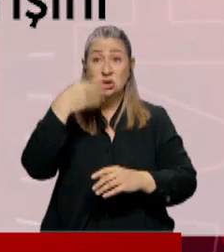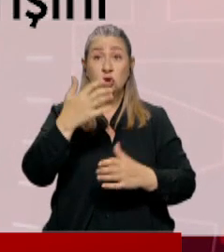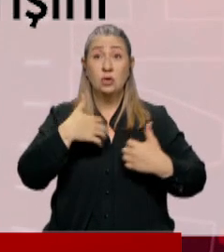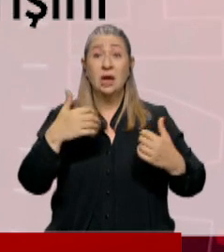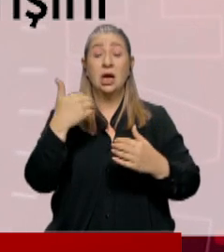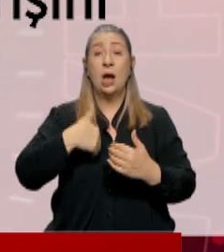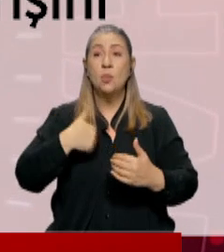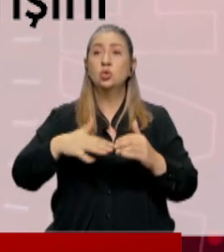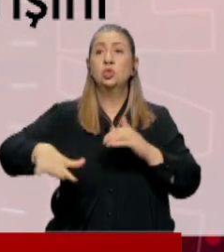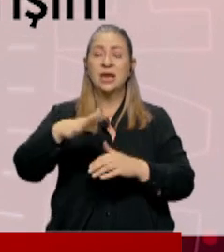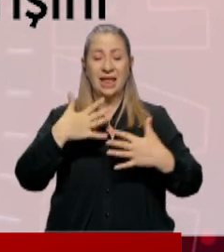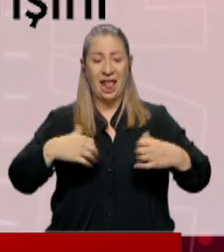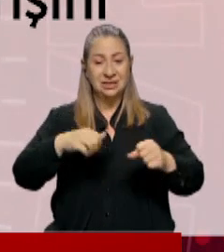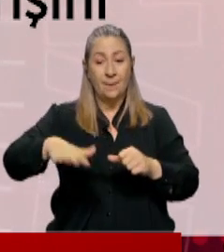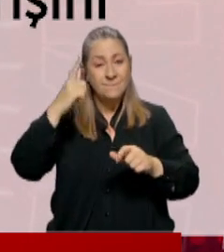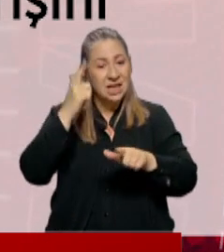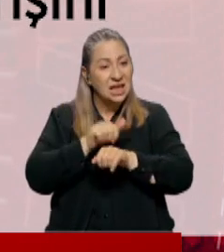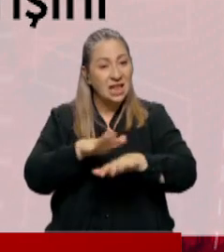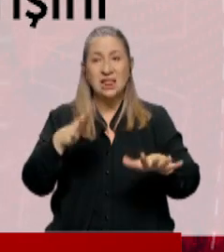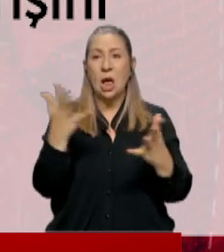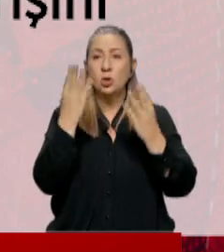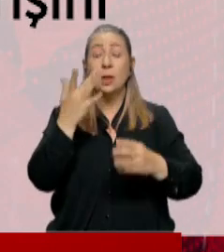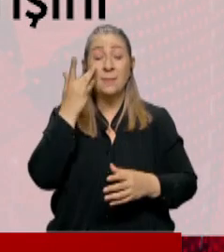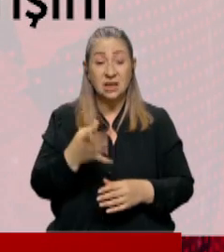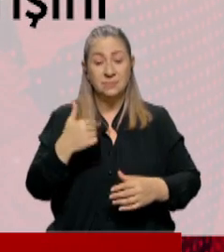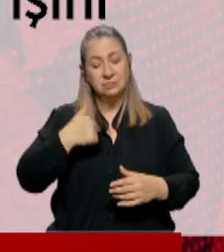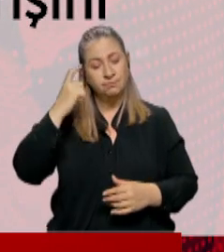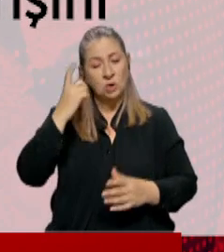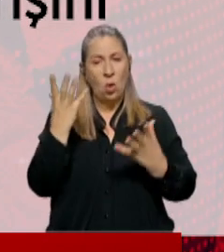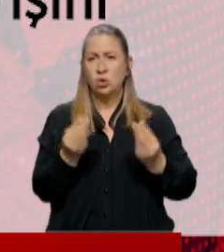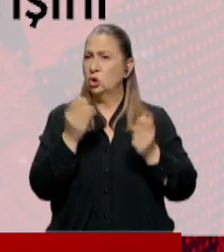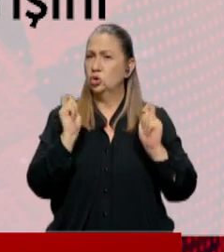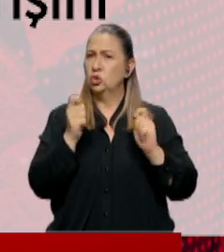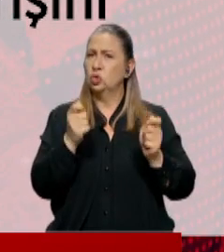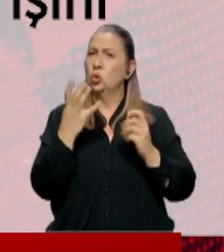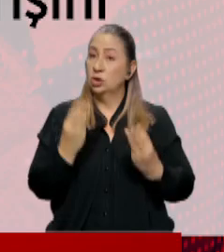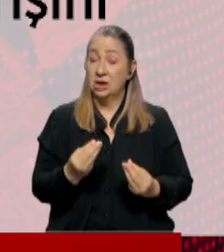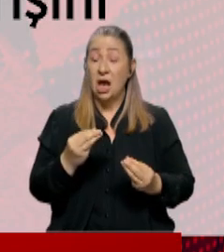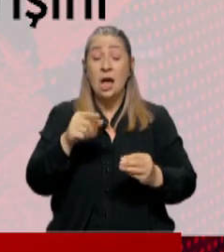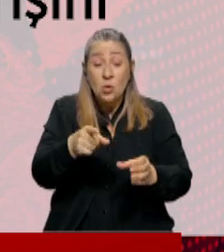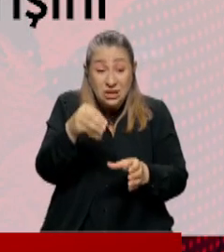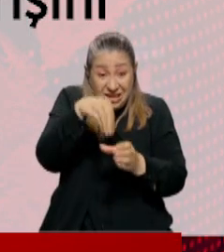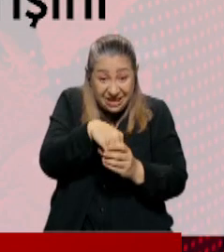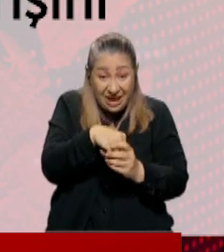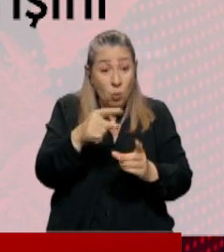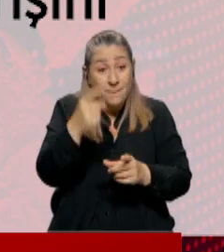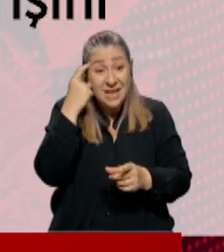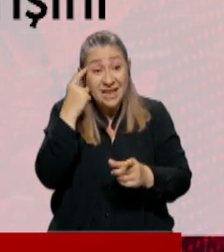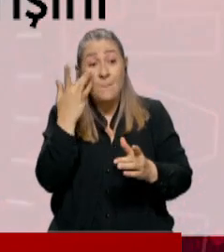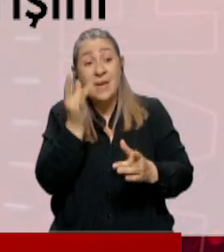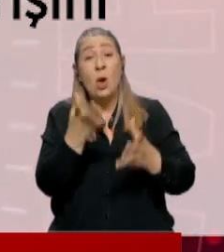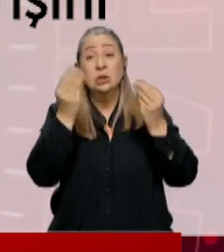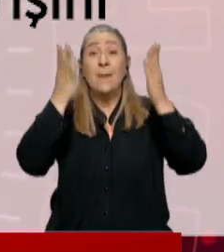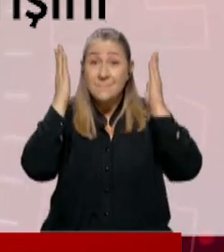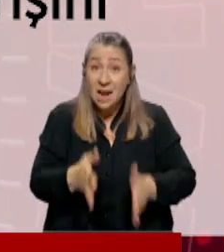kamu düzeni ve genel sağlığı ile ilgili bilginin ne olduğunun belirlenmesi kanaatimizce oldukça güçlük arz edecektir. Akabinde bu bilginin ne olduğu belirlense